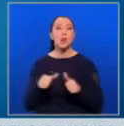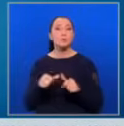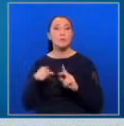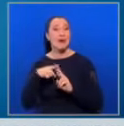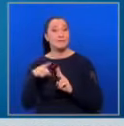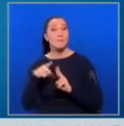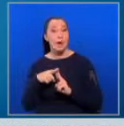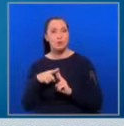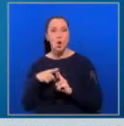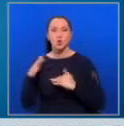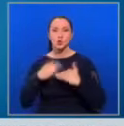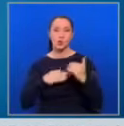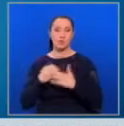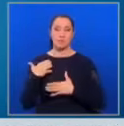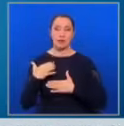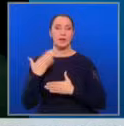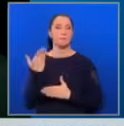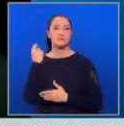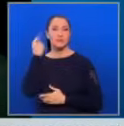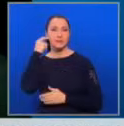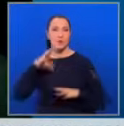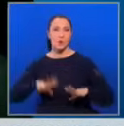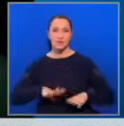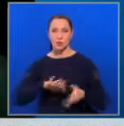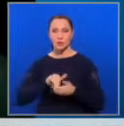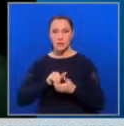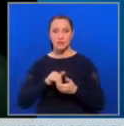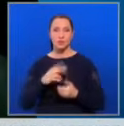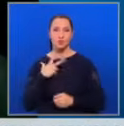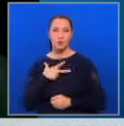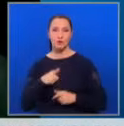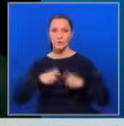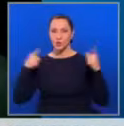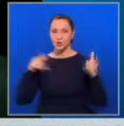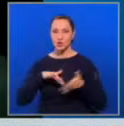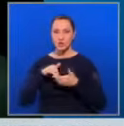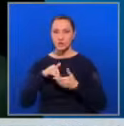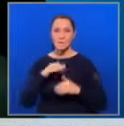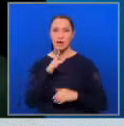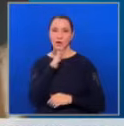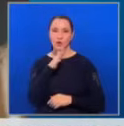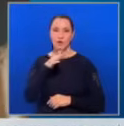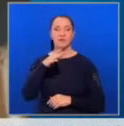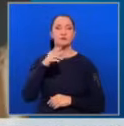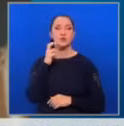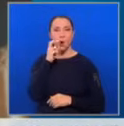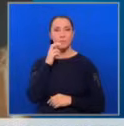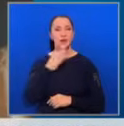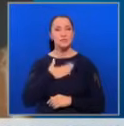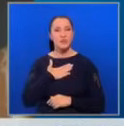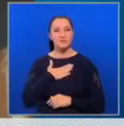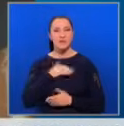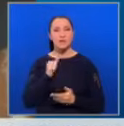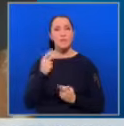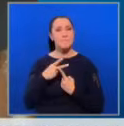строителен магнат бивш председател на градската организация на социалдемократическия съюз на македония в скопие собственик на